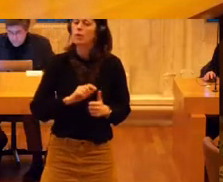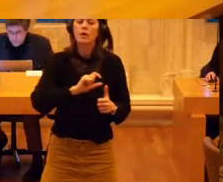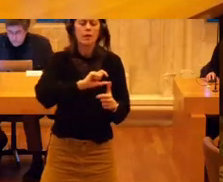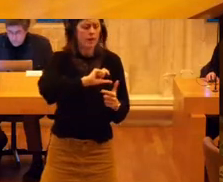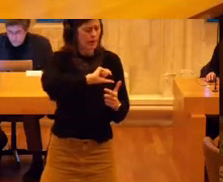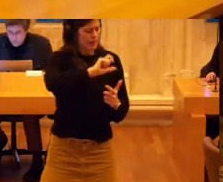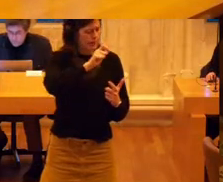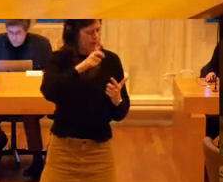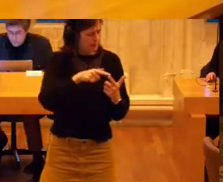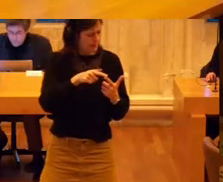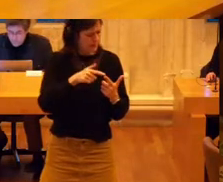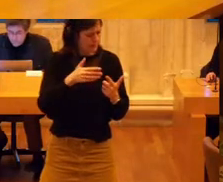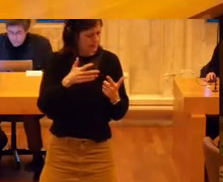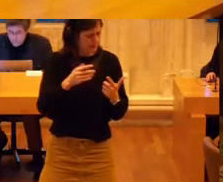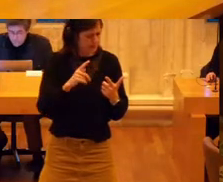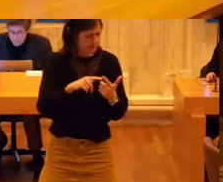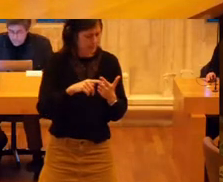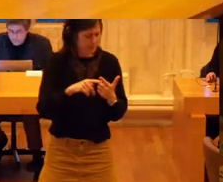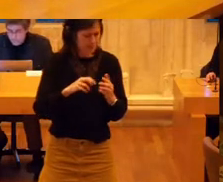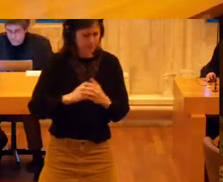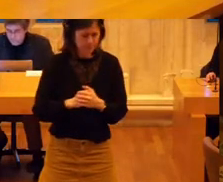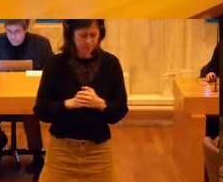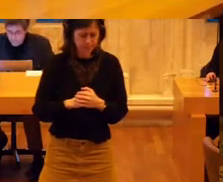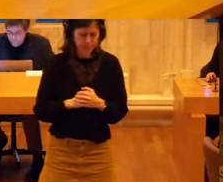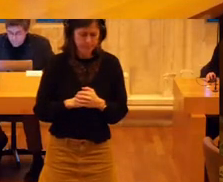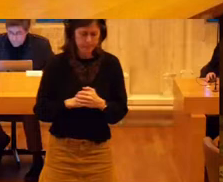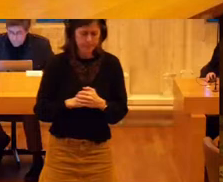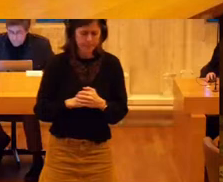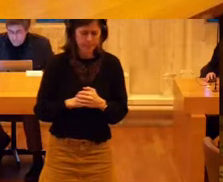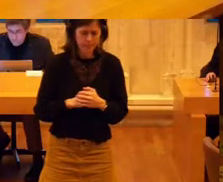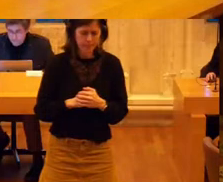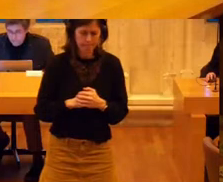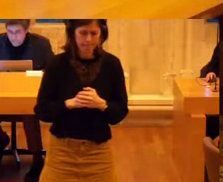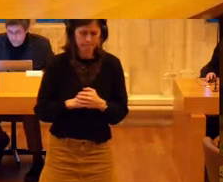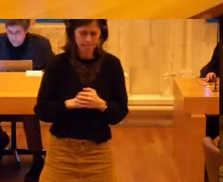Concernant les discussions des sujets